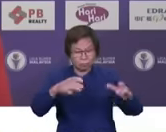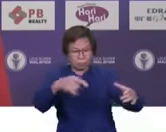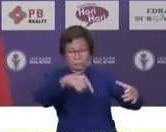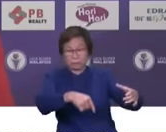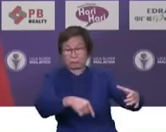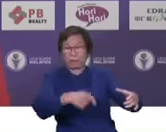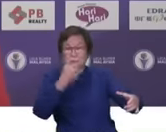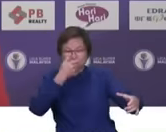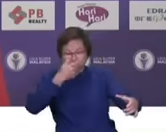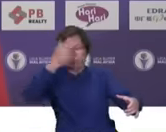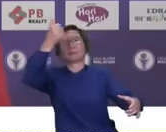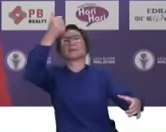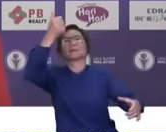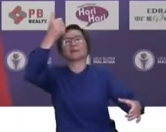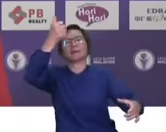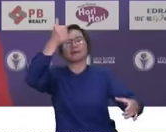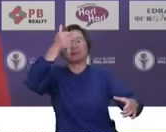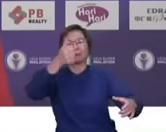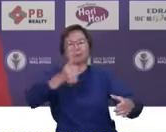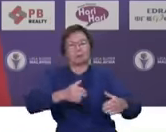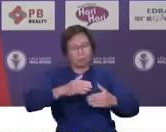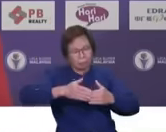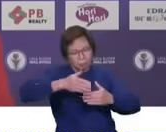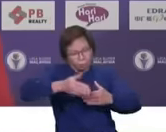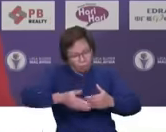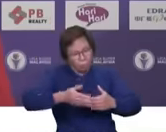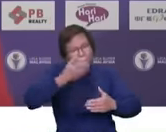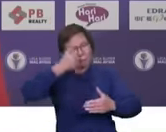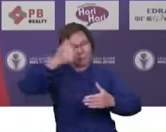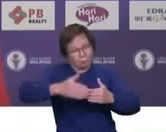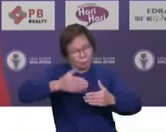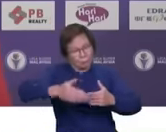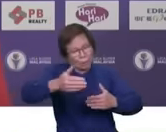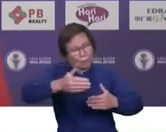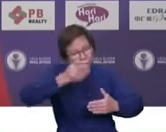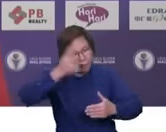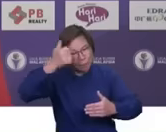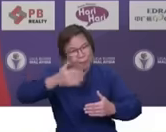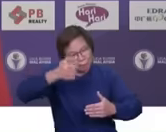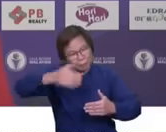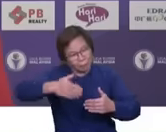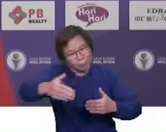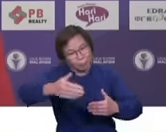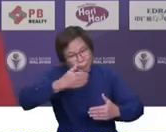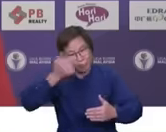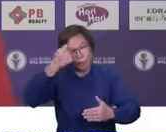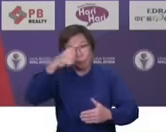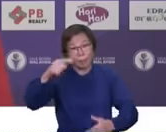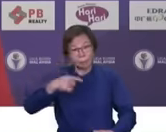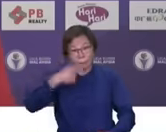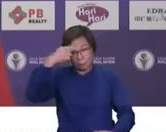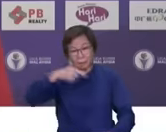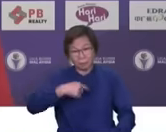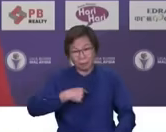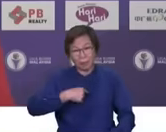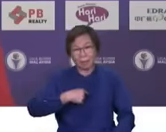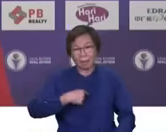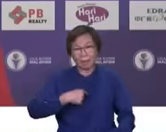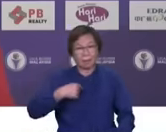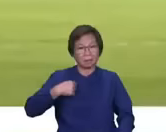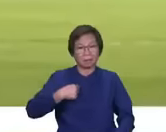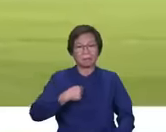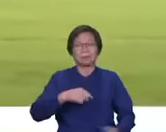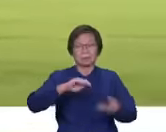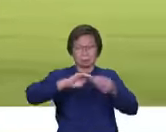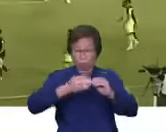lebih lebih baik ada satu semester ke suatu semua celananya ah bagi saya gagal kedudukan kami